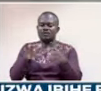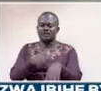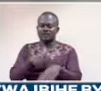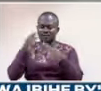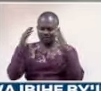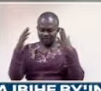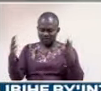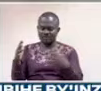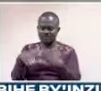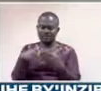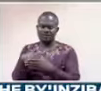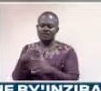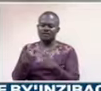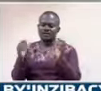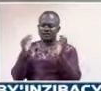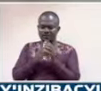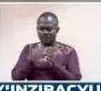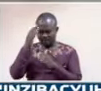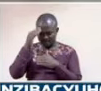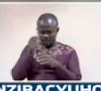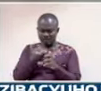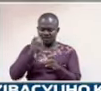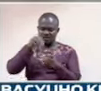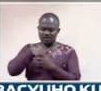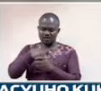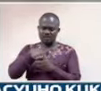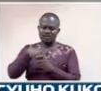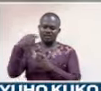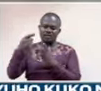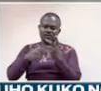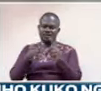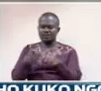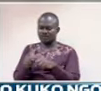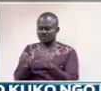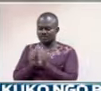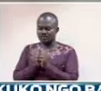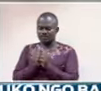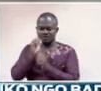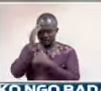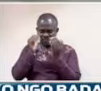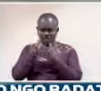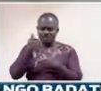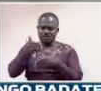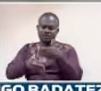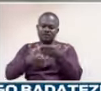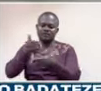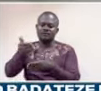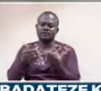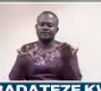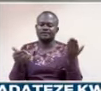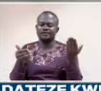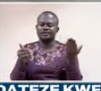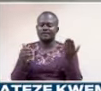kinini, nanone kukuramo products zigiye zitandukanye, kuko iyo process ni key pre